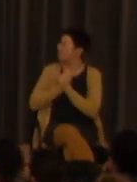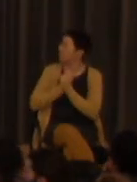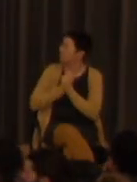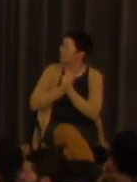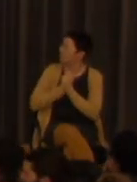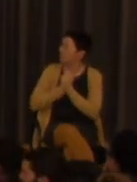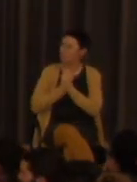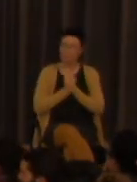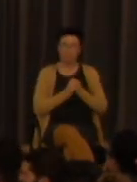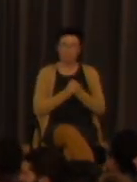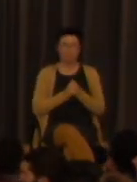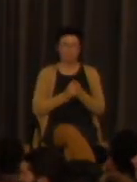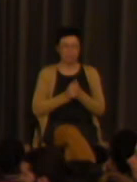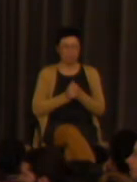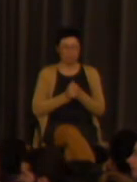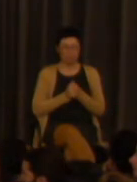a la diapositiva.